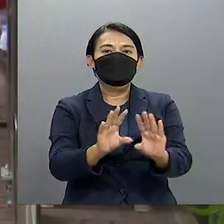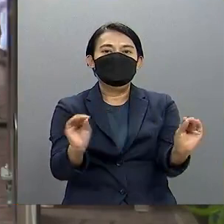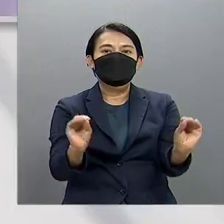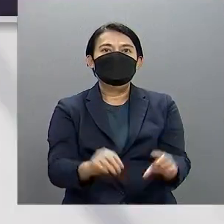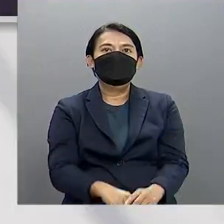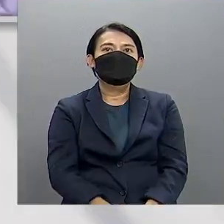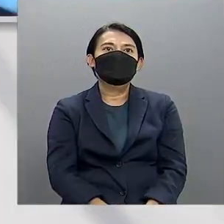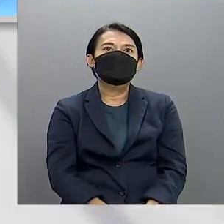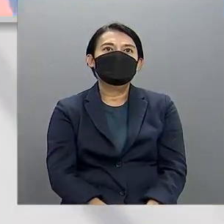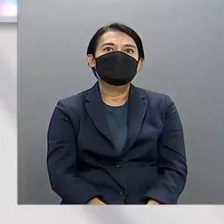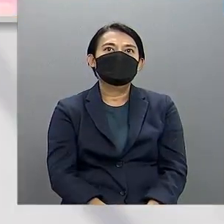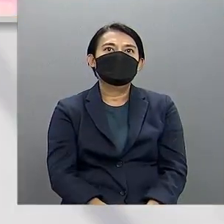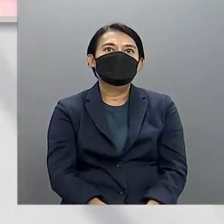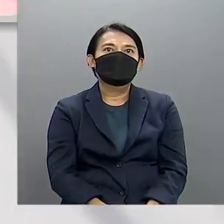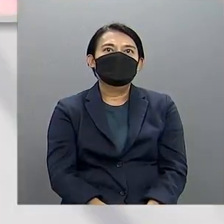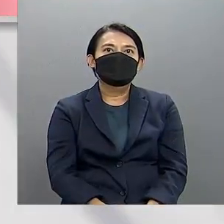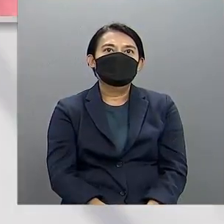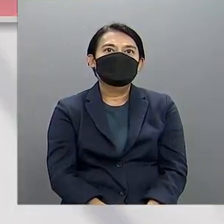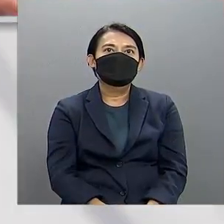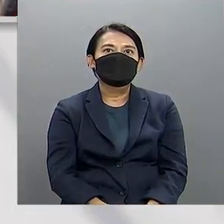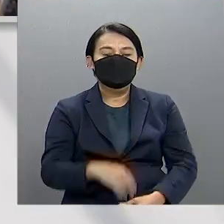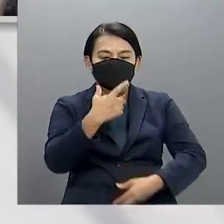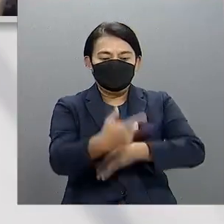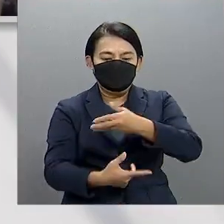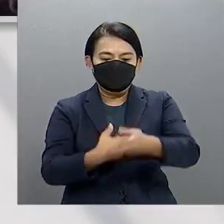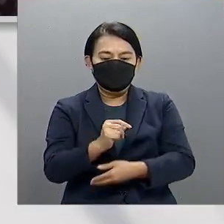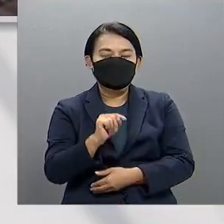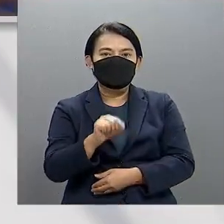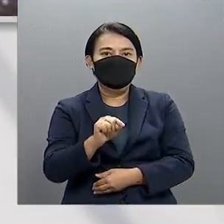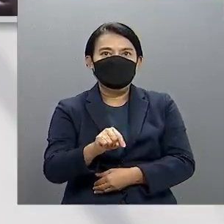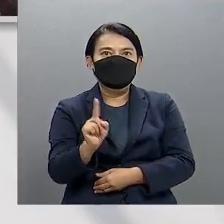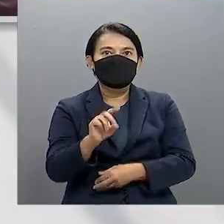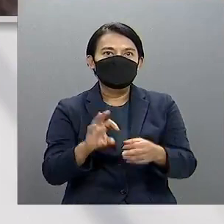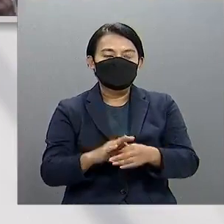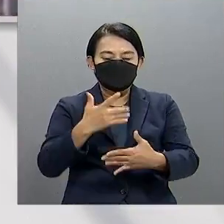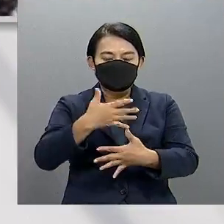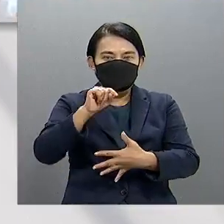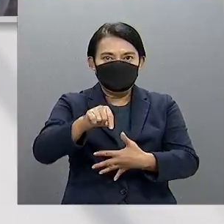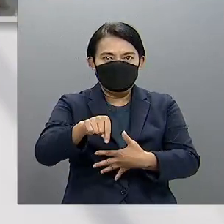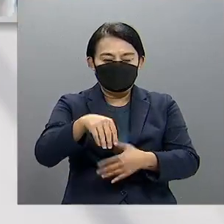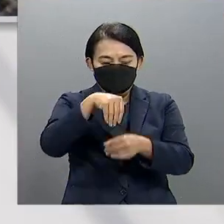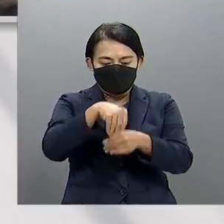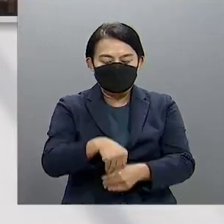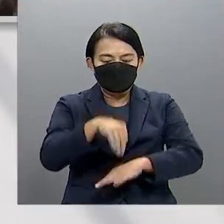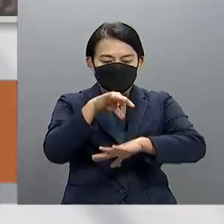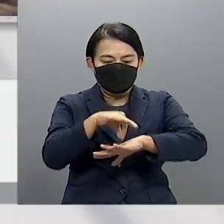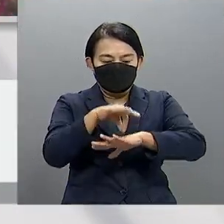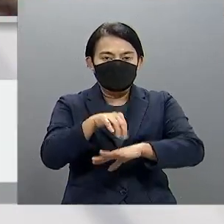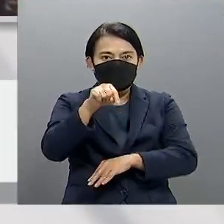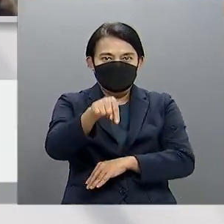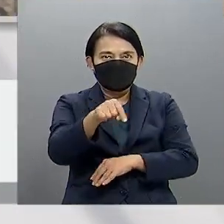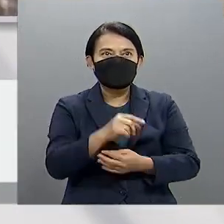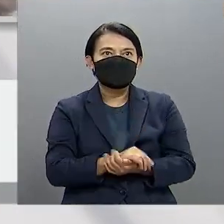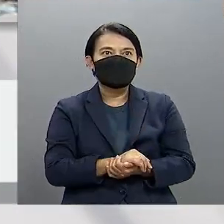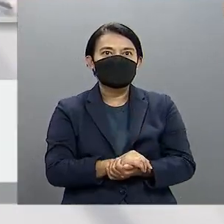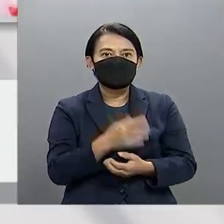คุณผู้ชมเดินเข้ามาที่ตลาดเล่งบวยเอียแห่งนี้เนี่ยนะคะซึ่งเป็นจุดที่ฉันยืนอยู่นี่แหละค่ะซึ่งที่นี่เนี่ยเขาจะขายส่วน